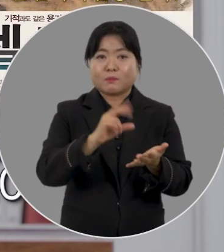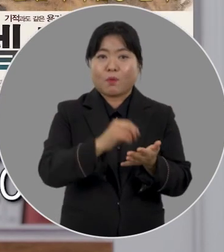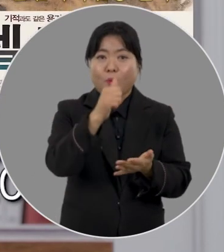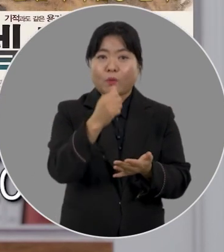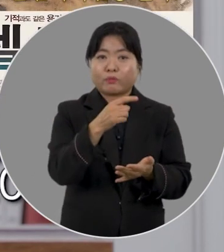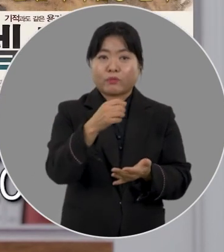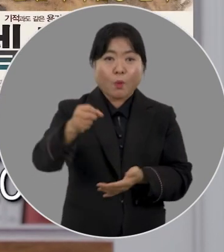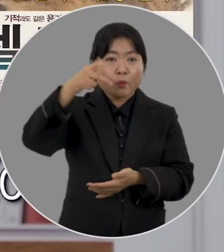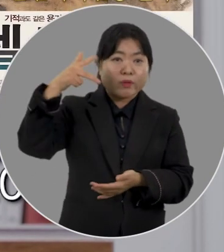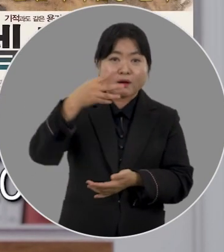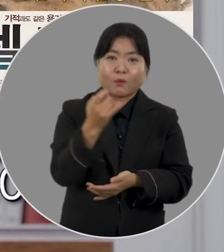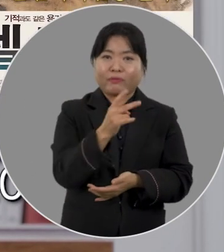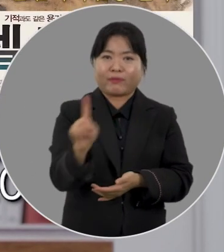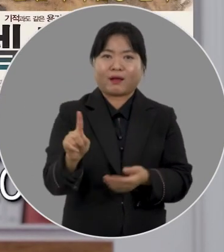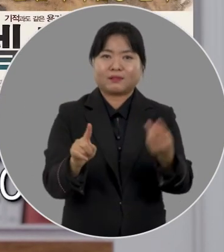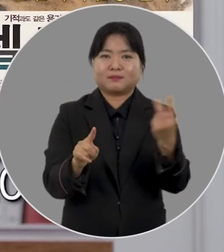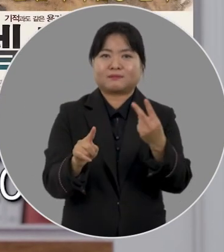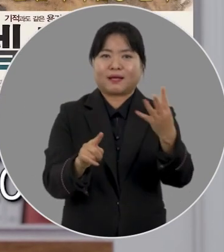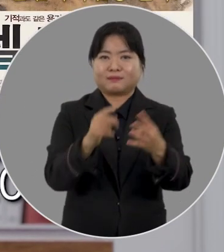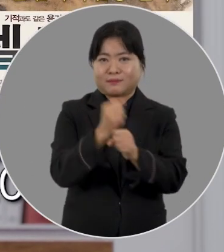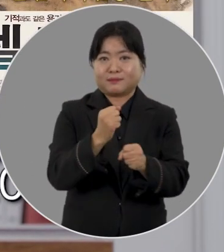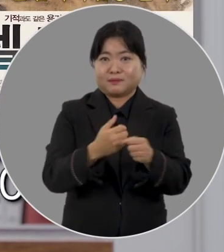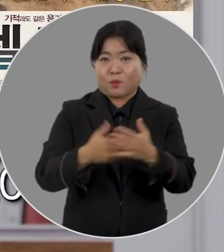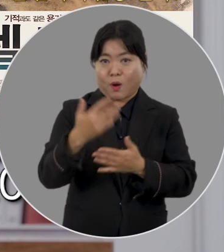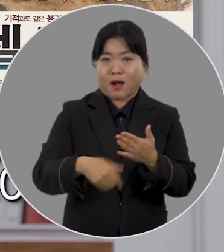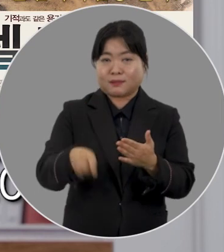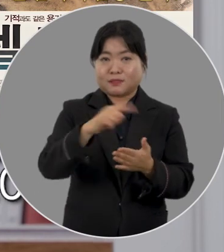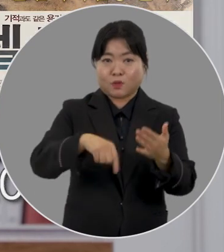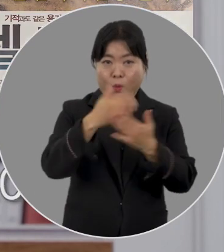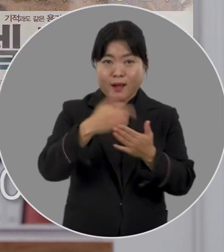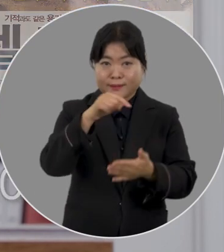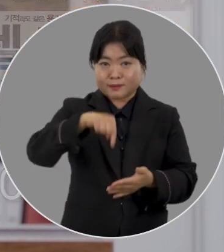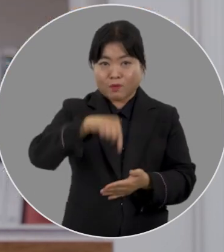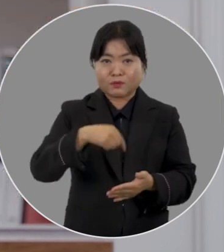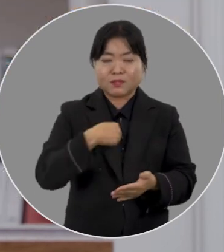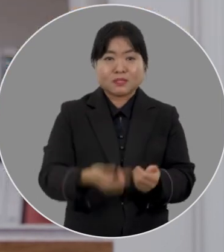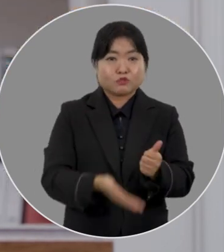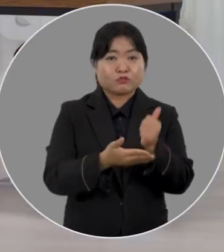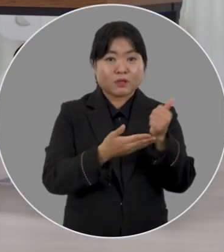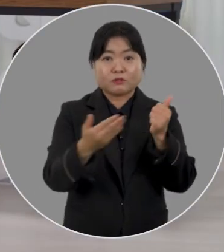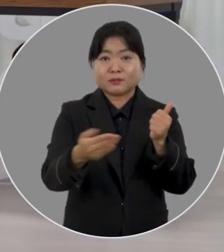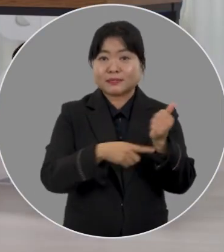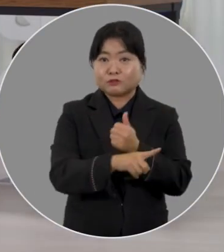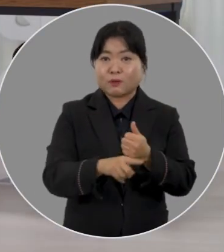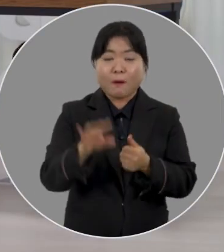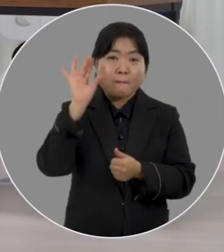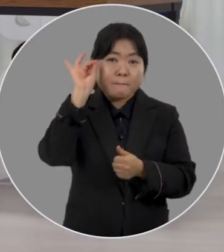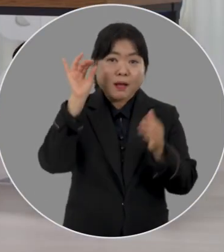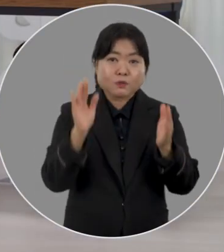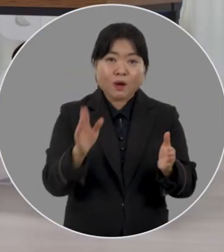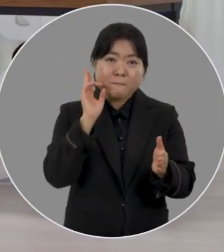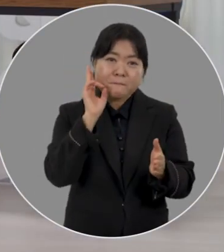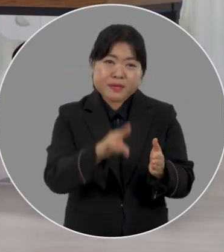호텔 루안다고 2004년에 제작된 영화입니다. 이 영화에서 제가 이 영화를 추천하는 이유는 이 100일 동안의